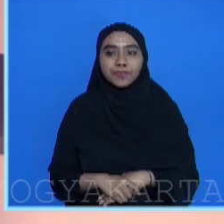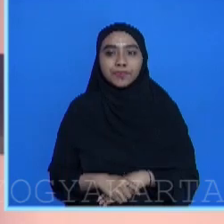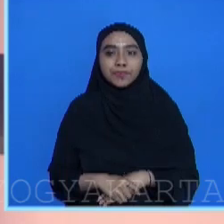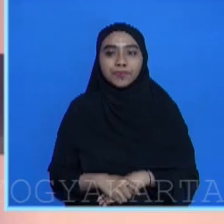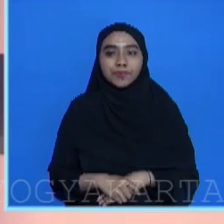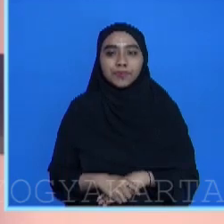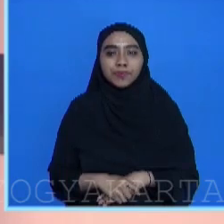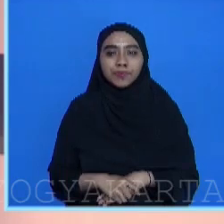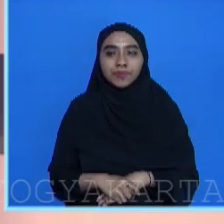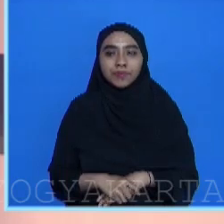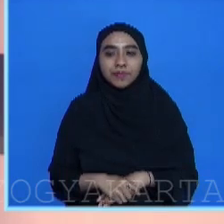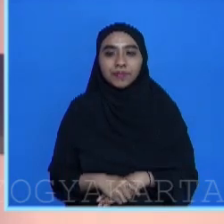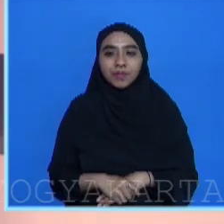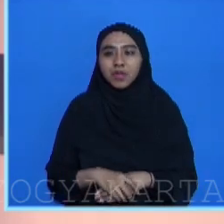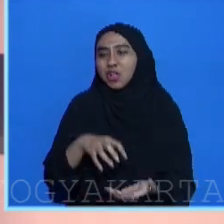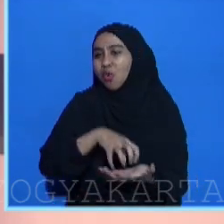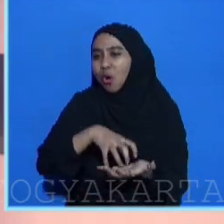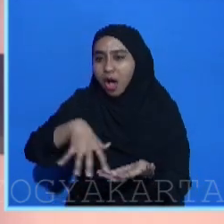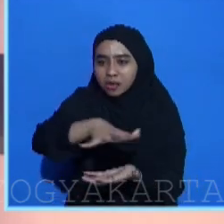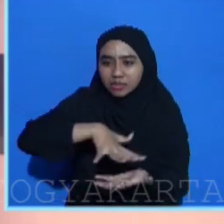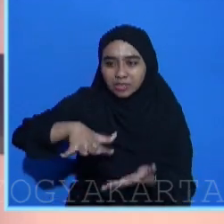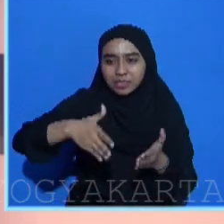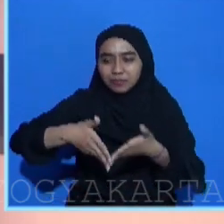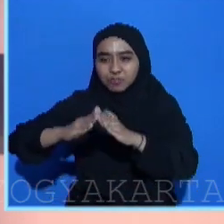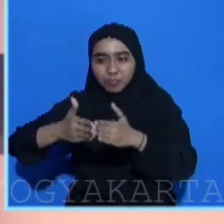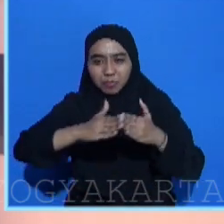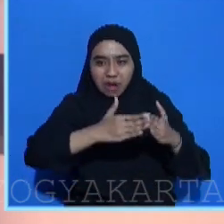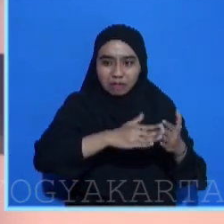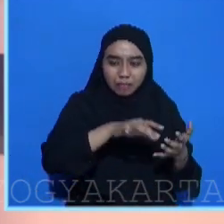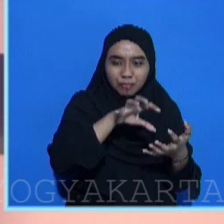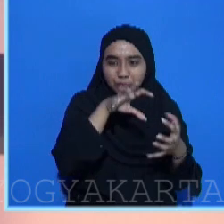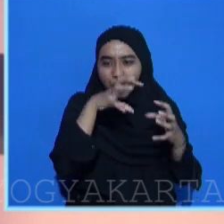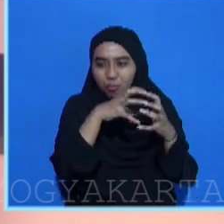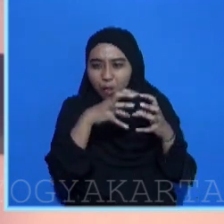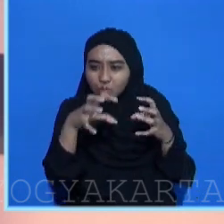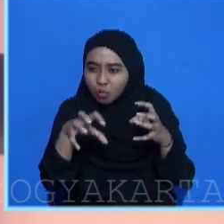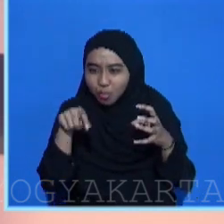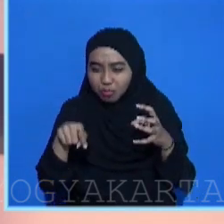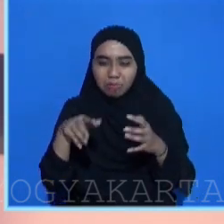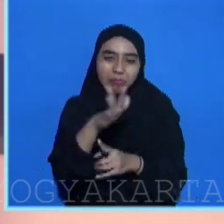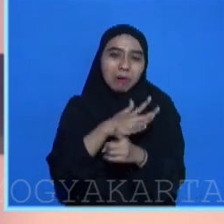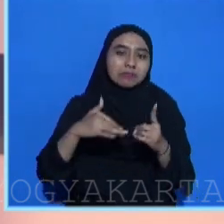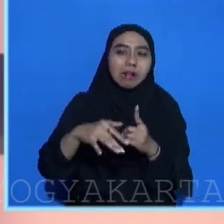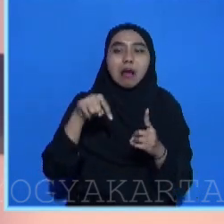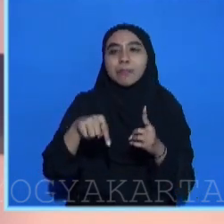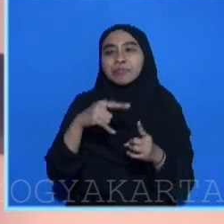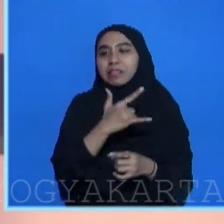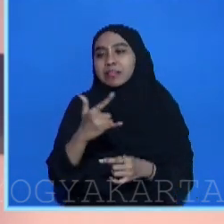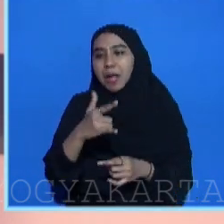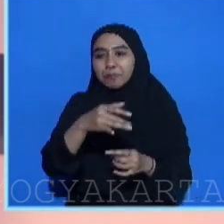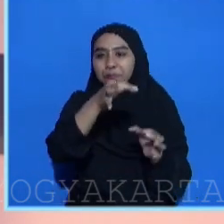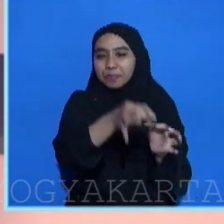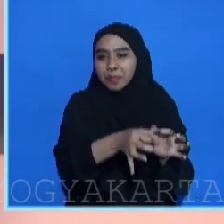saudara berada di lokasi perbukitan berbatu ternyata tidak menyurutkan minat warga Purwosari untuk tetap bercocok tanam tanaman